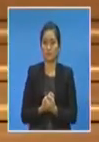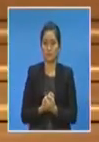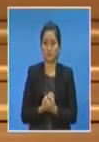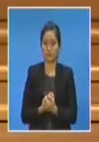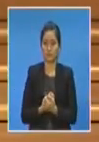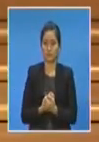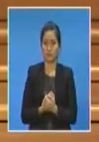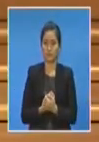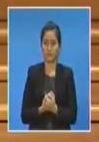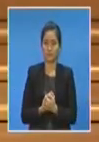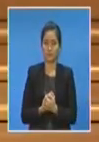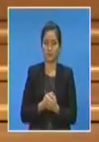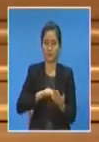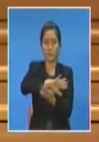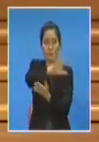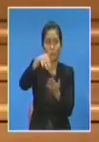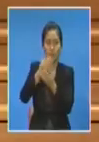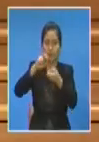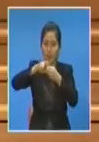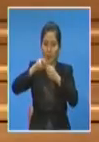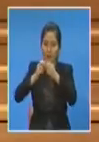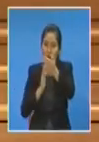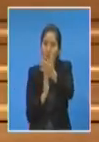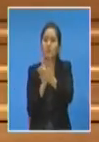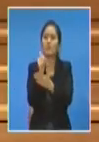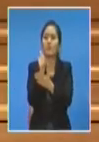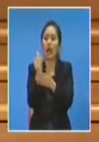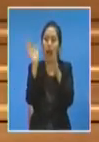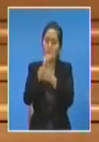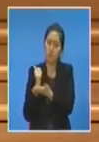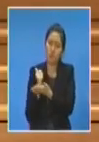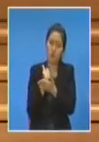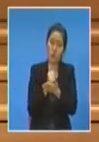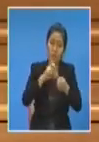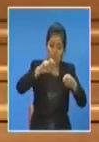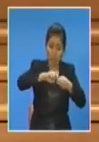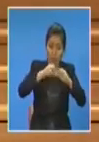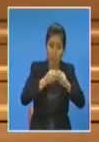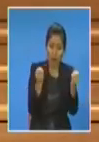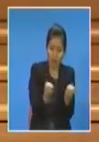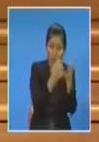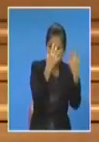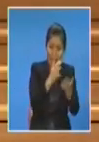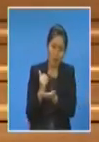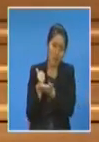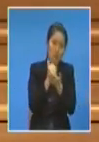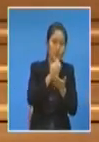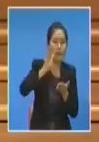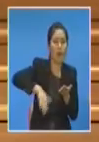ให้พ้นจากภัยที่จะเกิดขึ้นไม่ใช่ไปบรรเทาหลังจากที่เขาได้รับภัยแล้ว